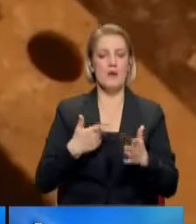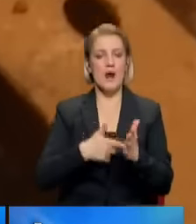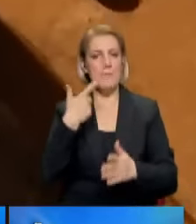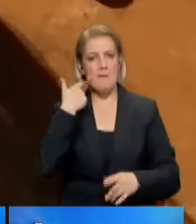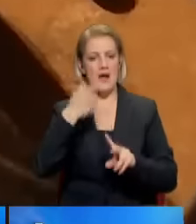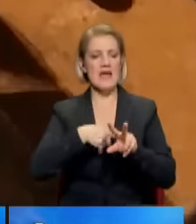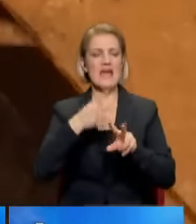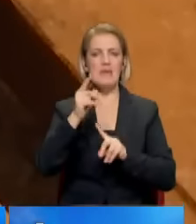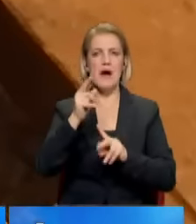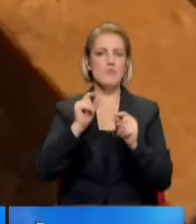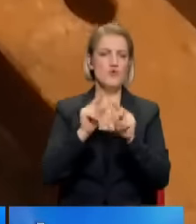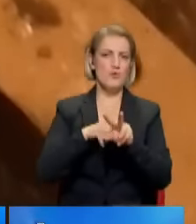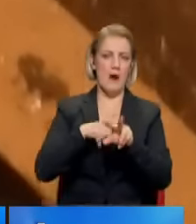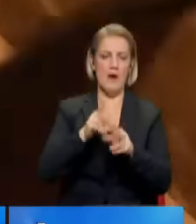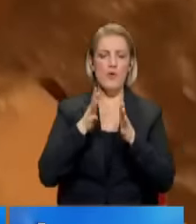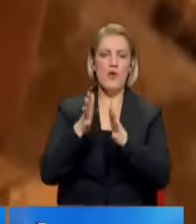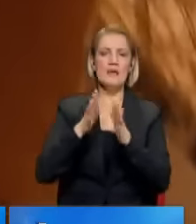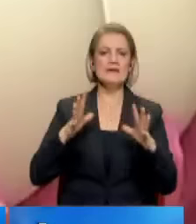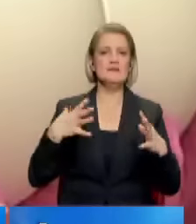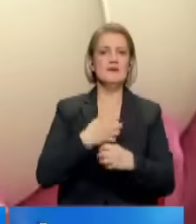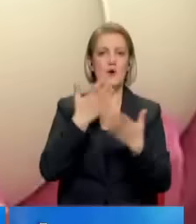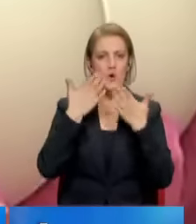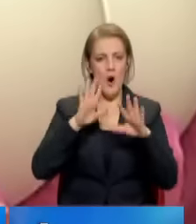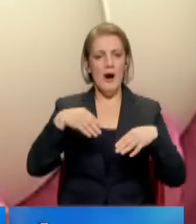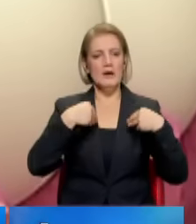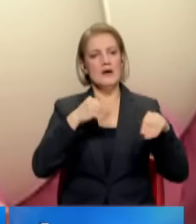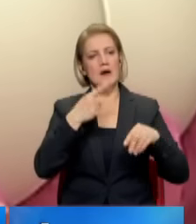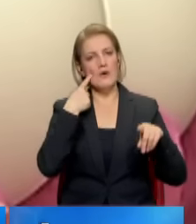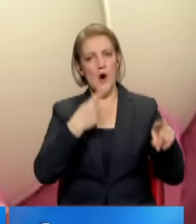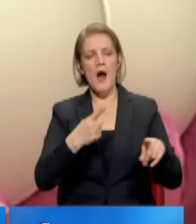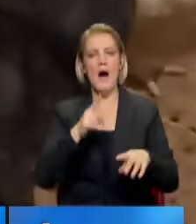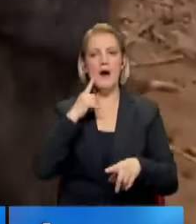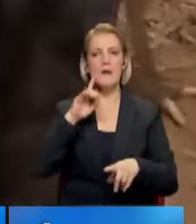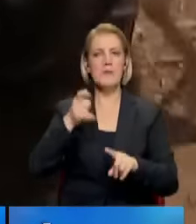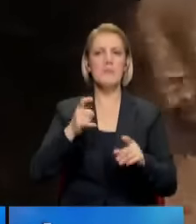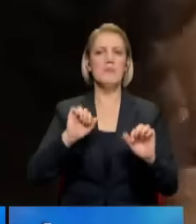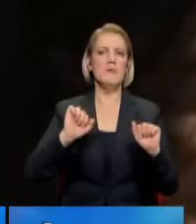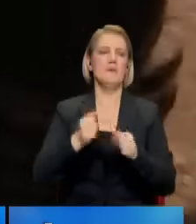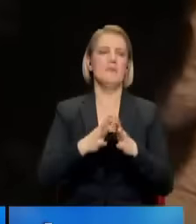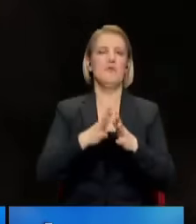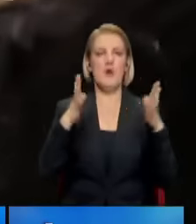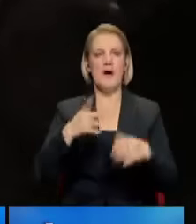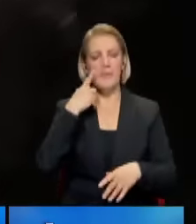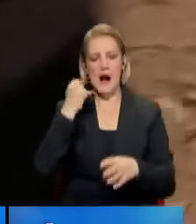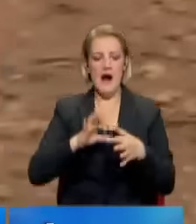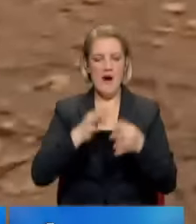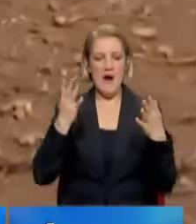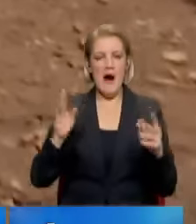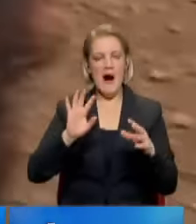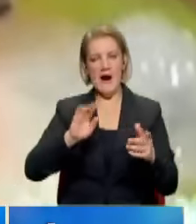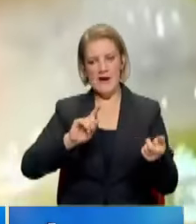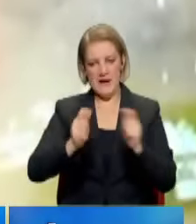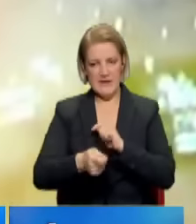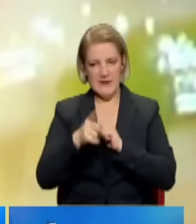Bakanı İbrahim Yumaklı, üretimde sıkıntı yok dedi. Satıcıya göre ise tedarikte sıkıntı büyük. Bakan çözüm sunmak